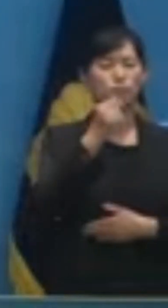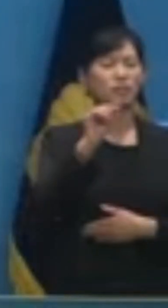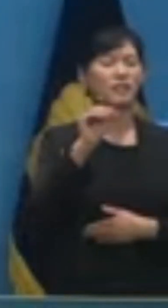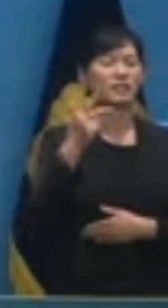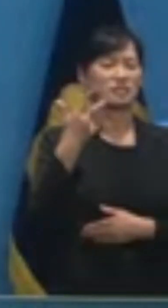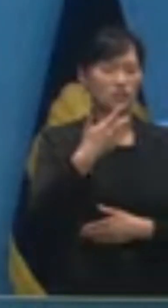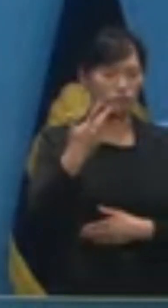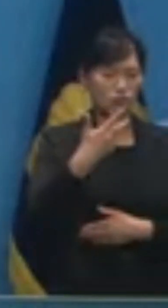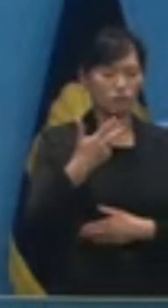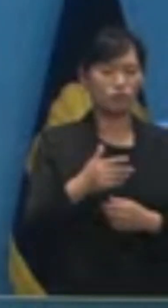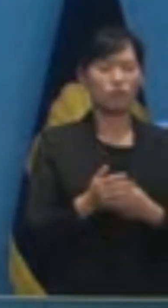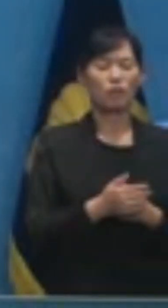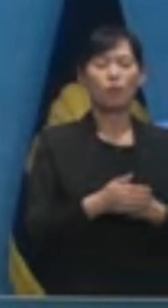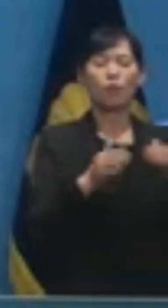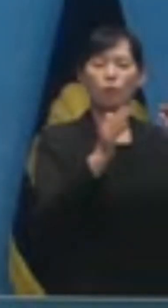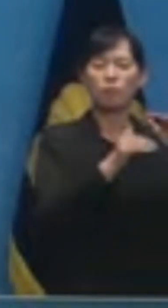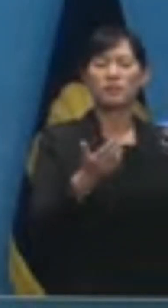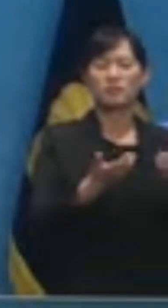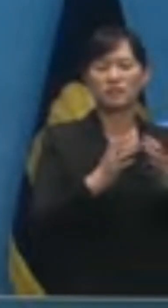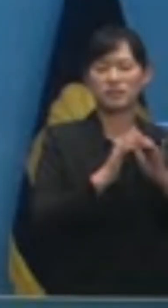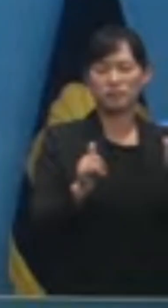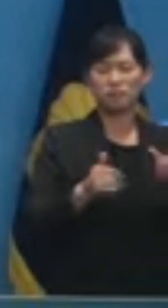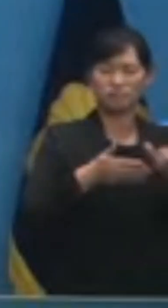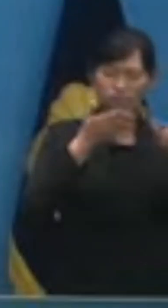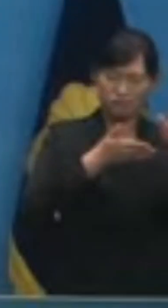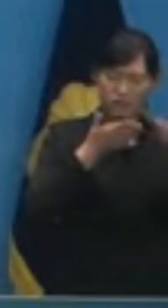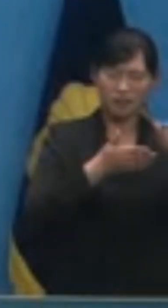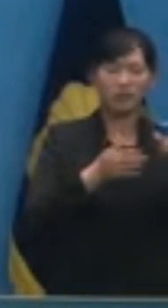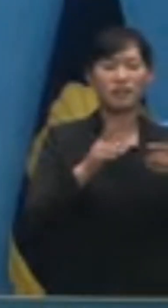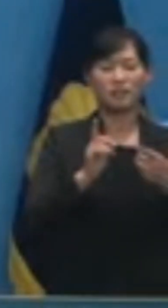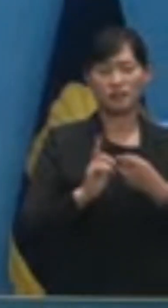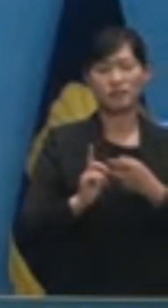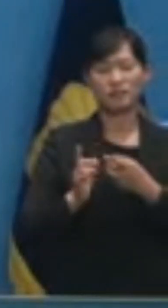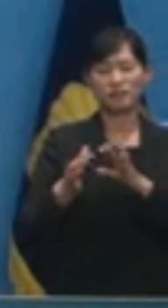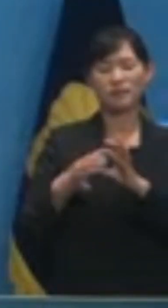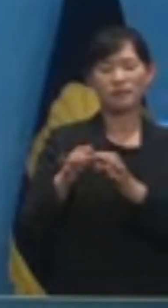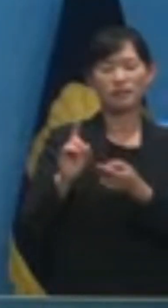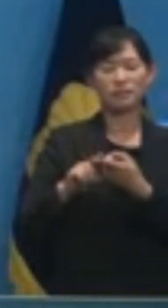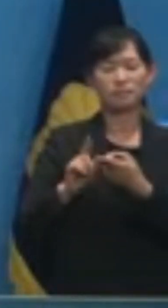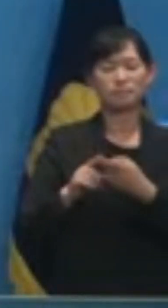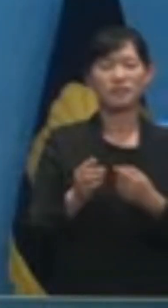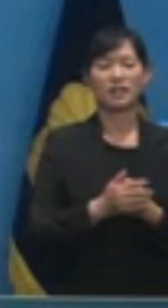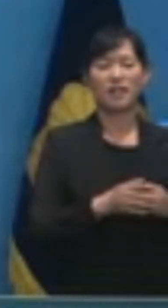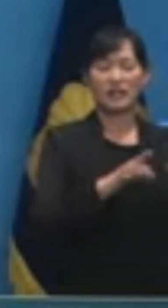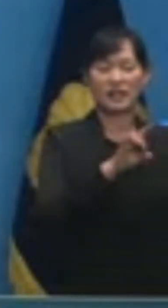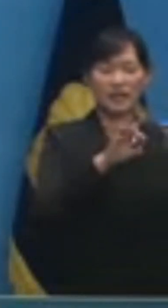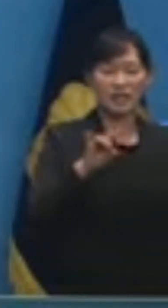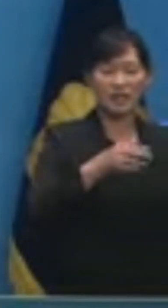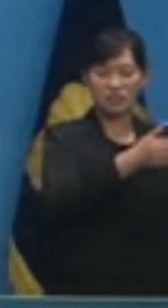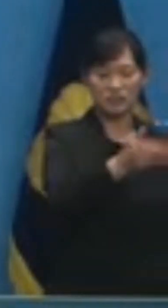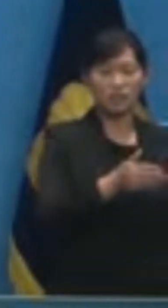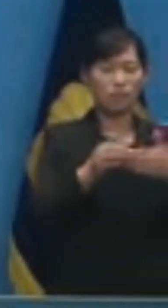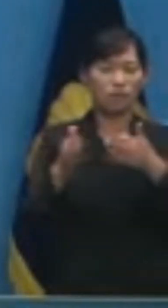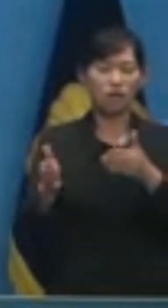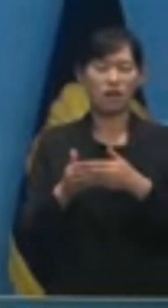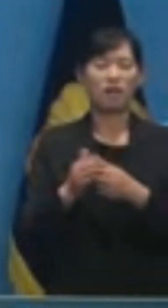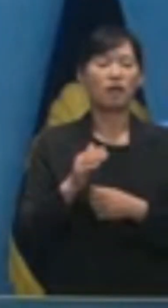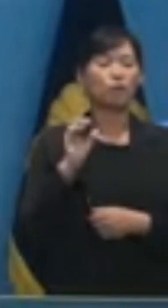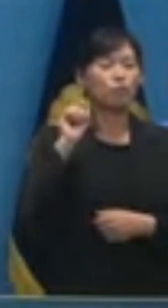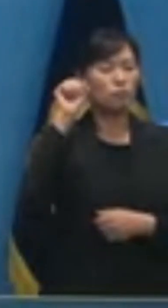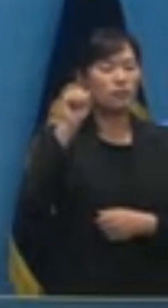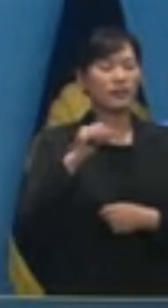7천 소방공무원들의 절박한 요구에 따라 우리 공로총 소방노조는 각 정당과 대선 후보들에게 다음과